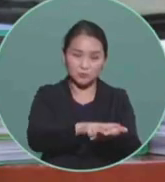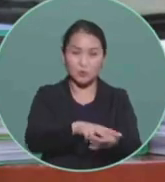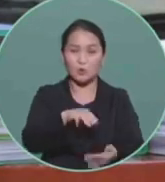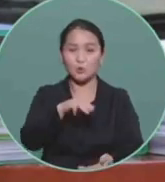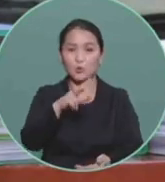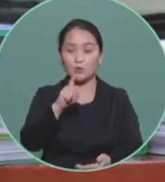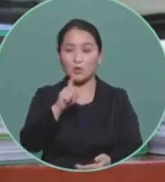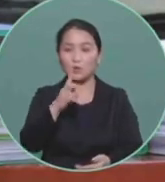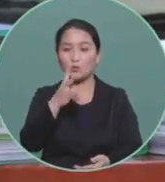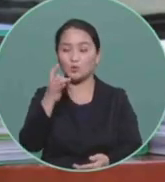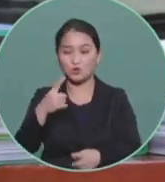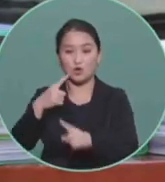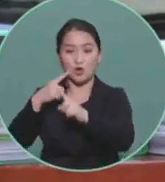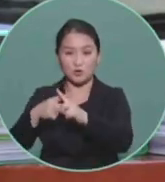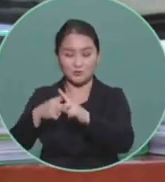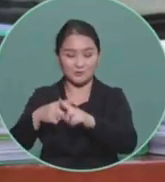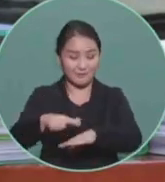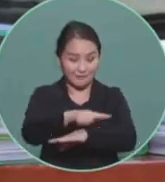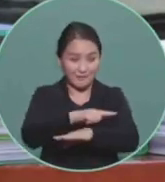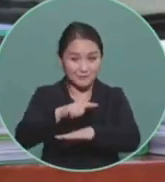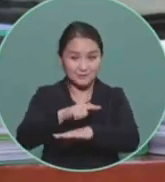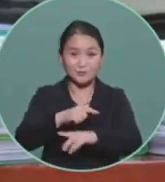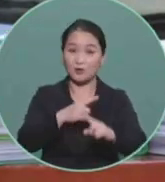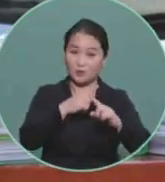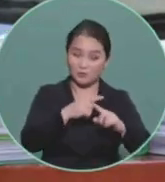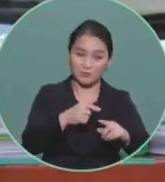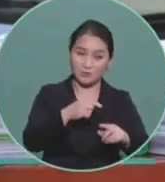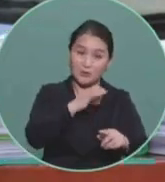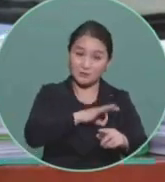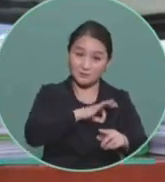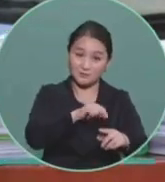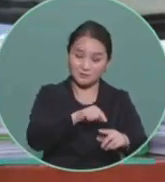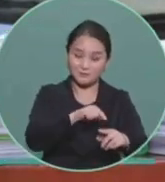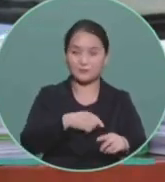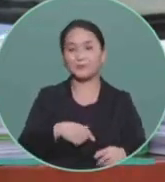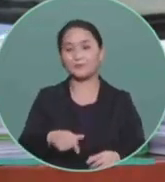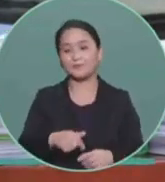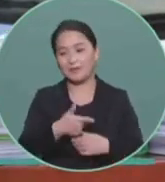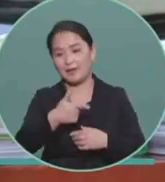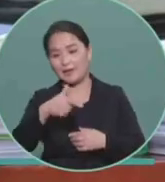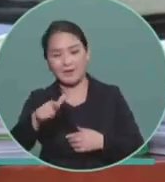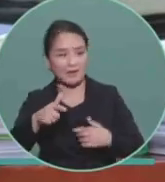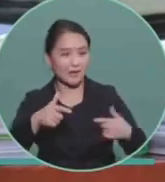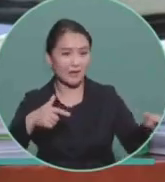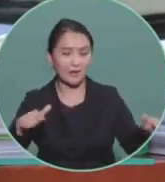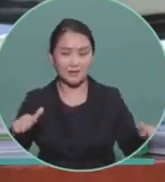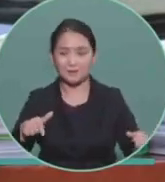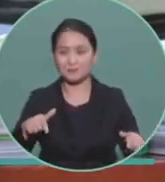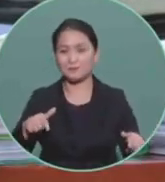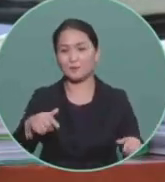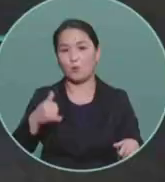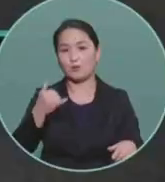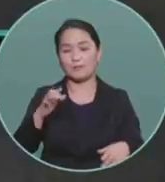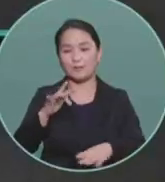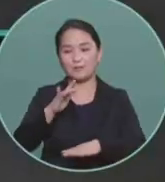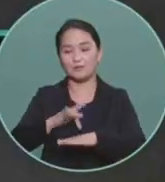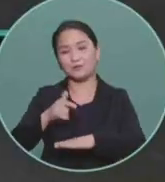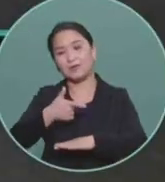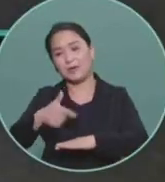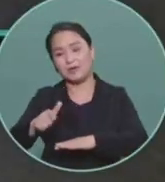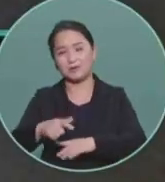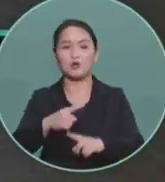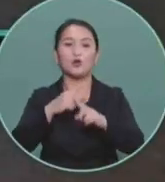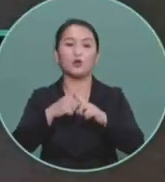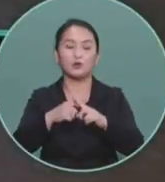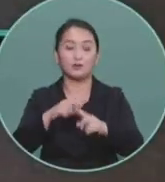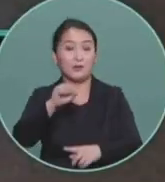нүүрс хоригдсан нагарын чанарын бүсдэл үйлчлэл ш. Тэгэхээр энэ нь бол эндээс одоо гаргаж Улаанбаатараас гаргаж явна гэдэг бол